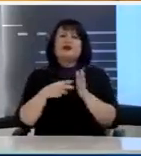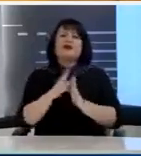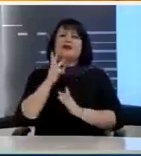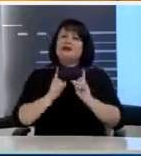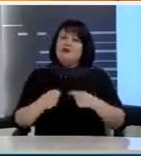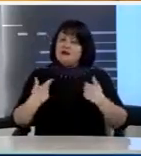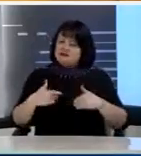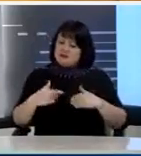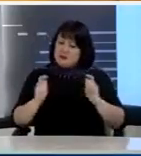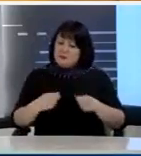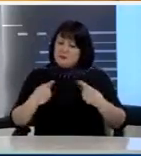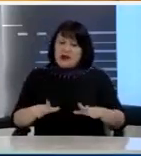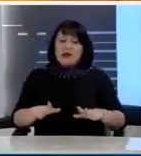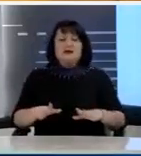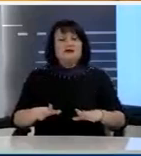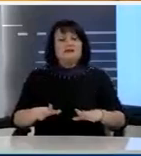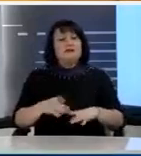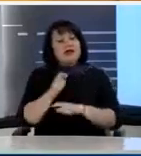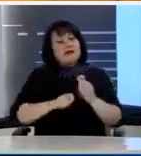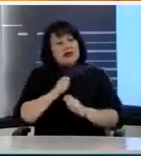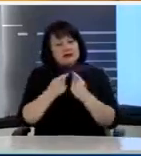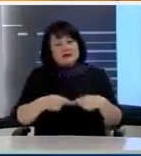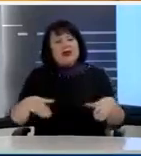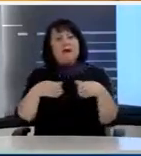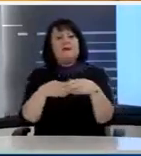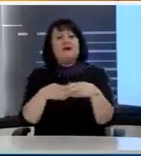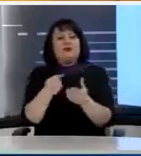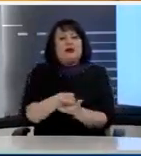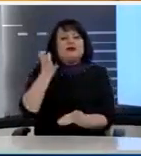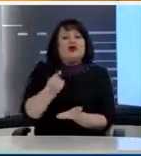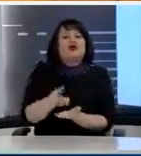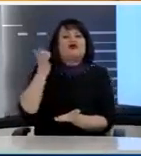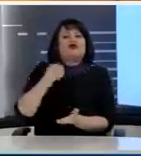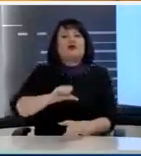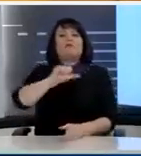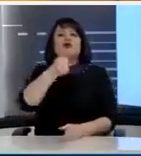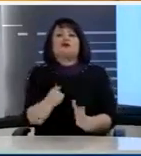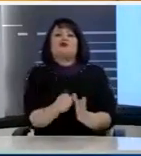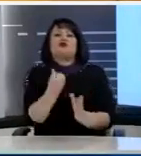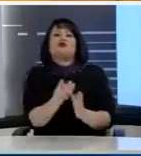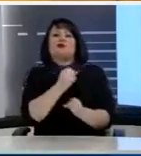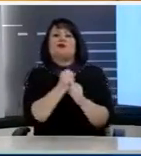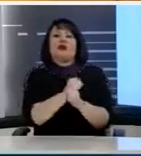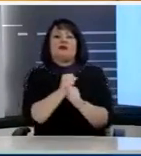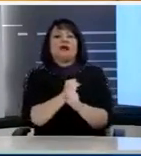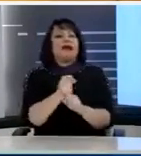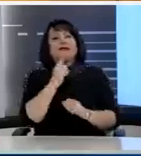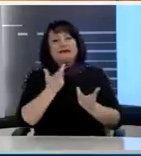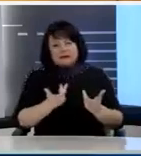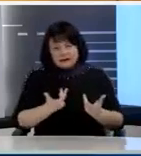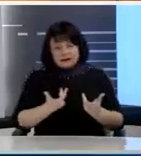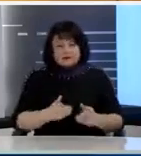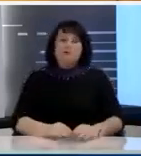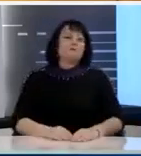57-066-11-2013 απόφασή μου, πήρε τελικά σάρκα και οστά η επιτροπή, η οποία θα αξιολογούσε τα πρωτότυπα καινοτόμα φάρμακα που